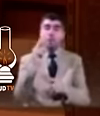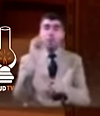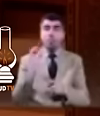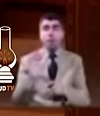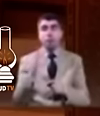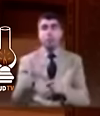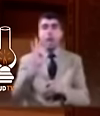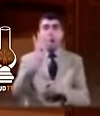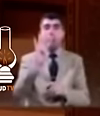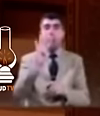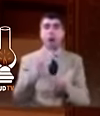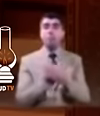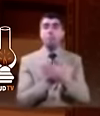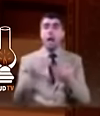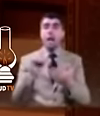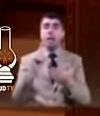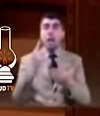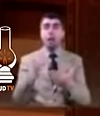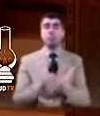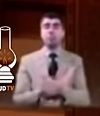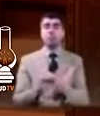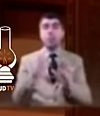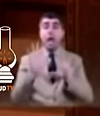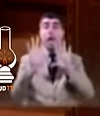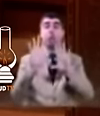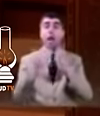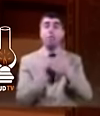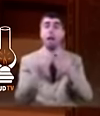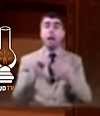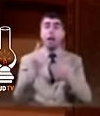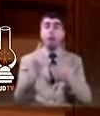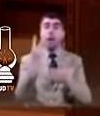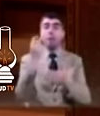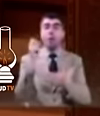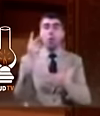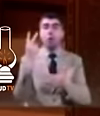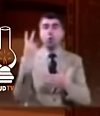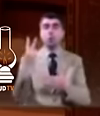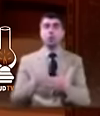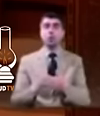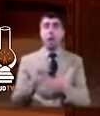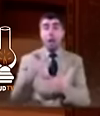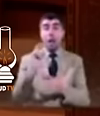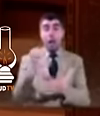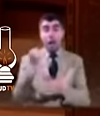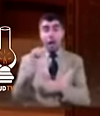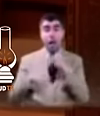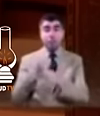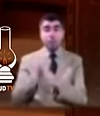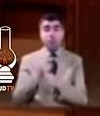مجموعه 4 ملايير درهم، وذلك في افق بلوغ 10 ملايير درهم سنه 2021. غنبداو هذا العام ان شاء الله ب 4 ملايير ديال